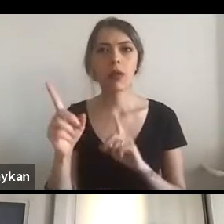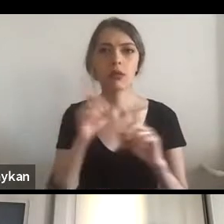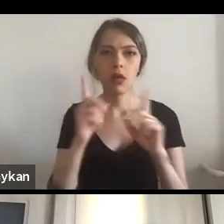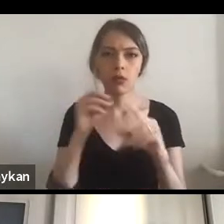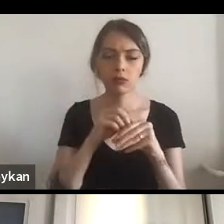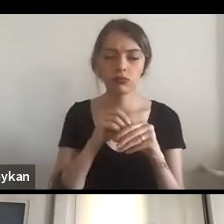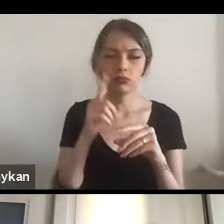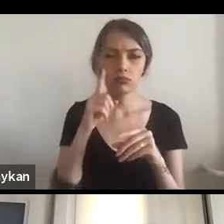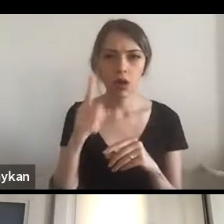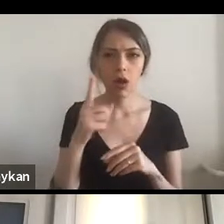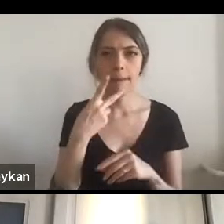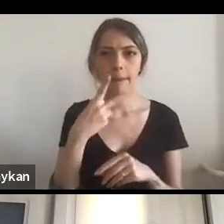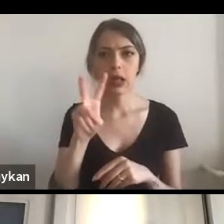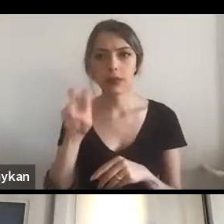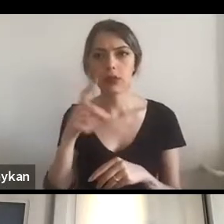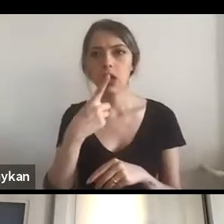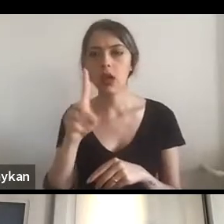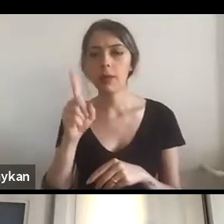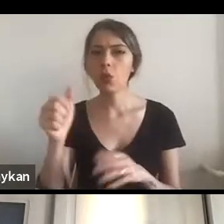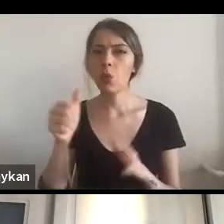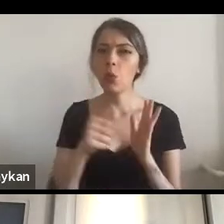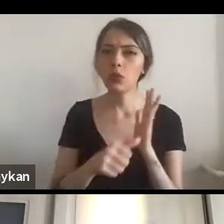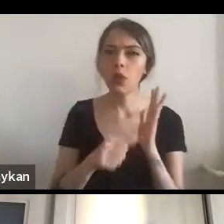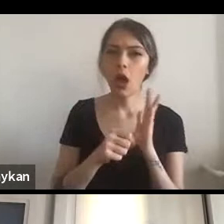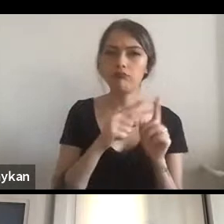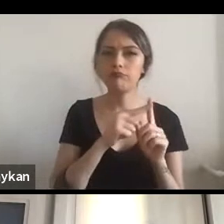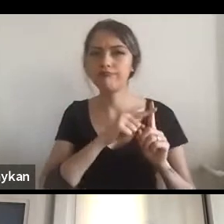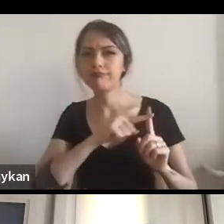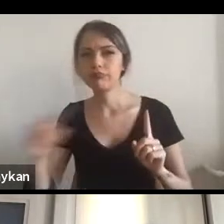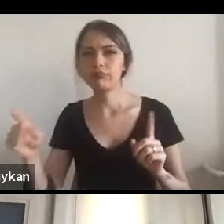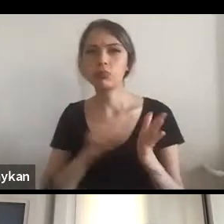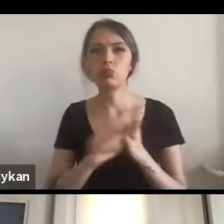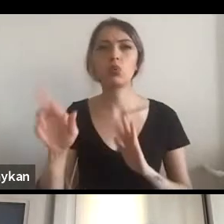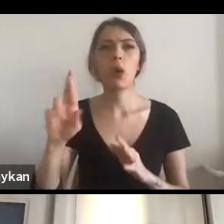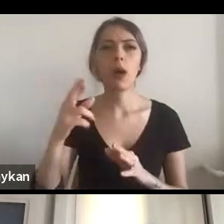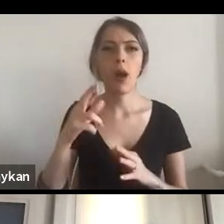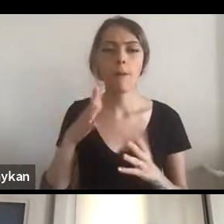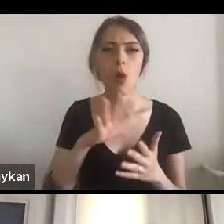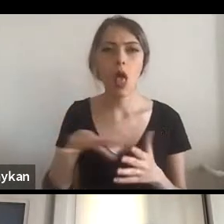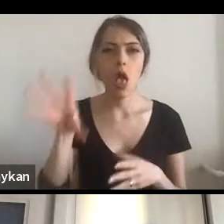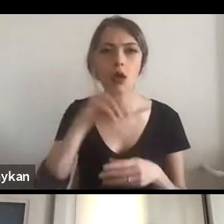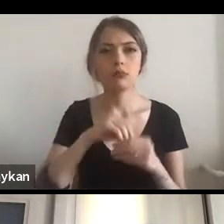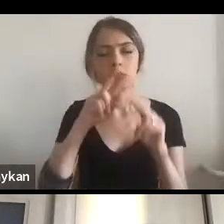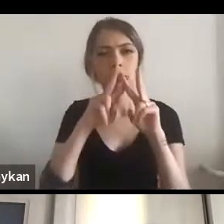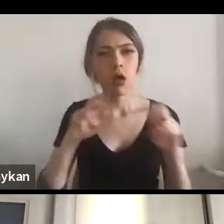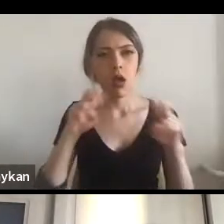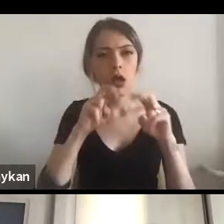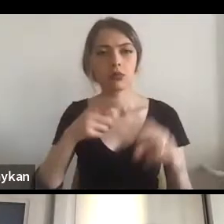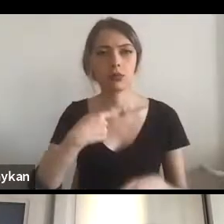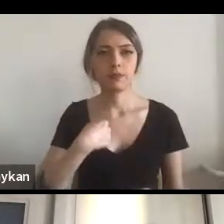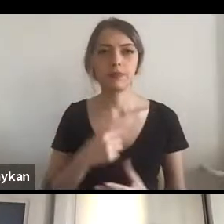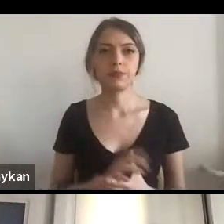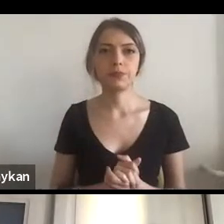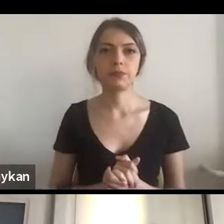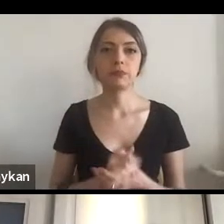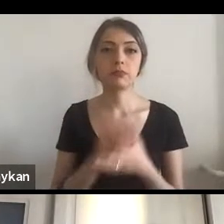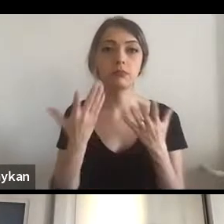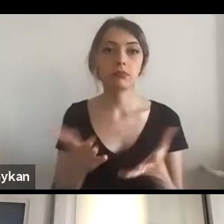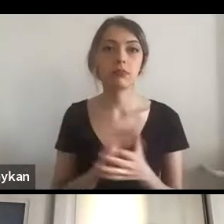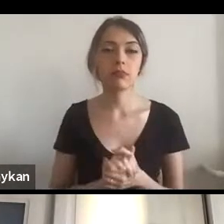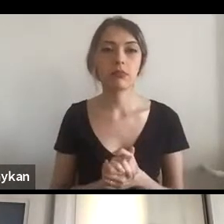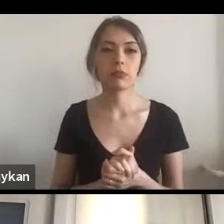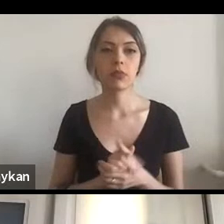bakıyorum. 2008-2009'dan itibaren bütün raporları incelemiş durumdayım. Ama